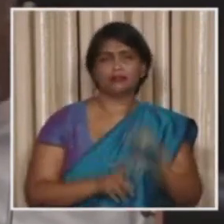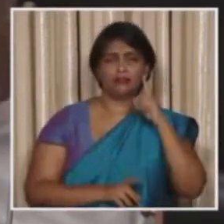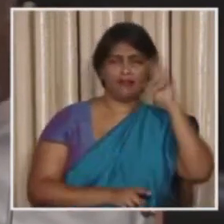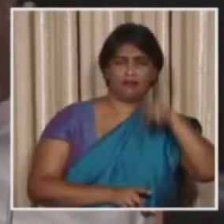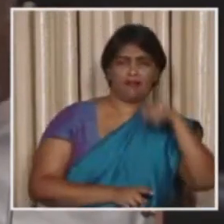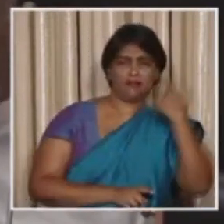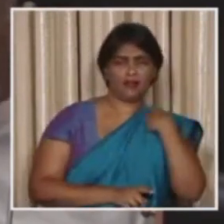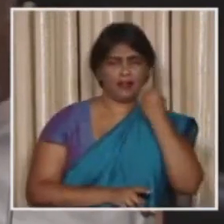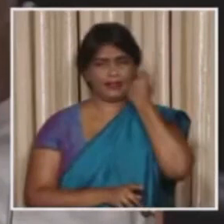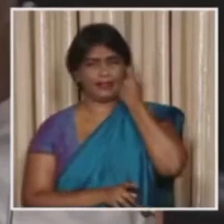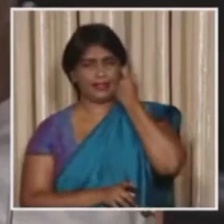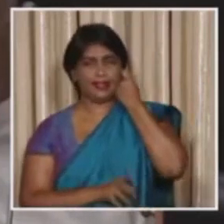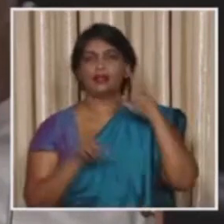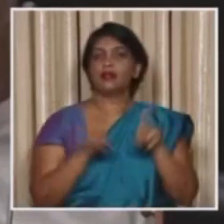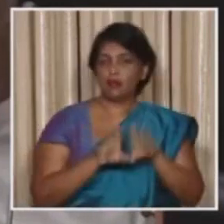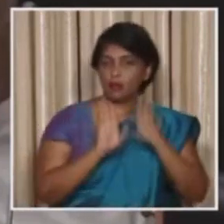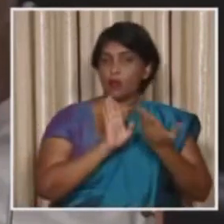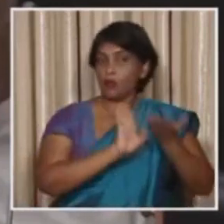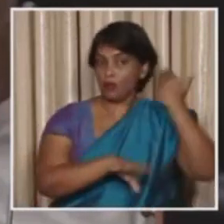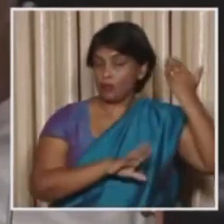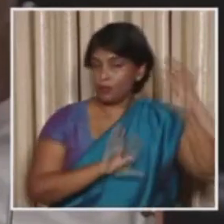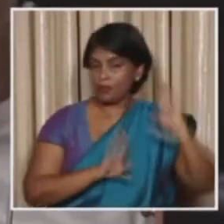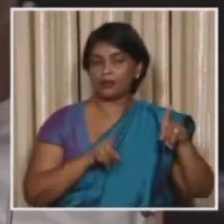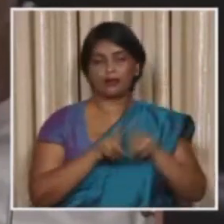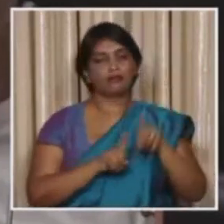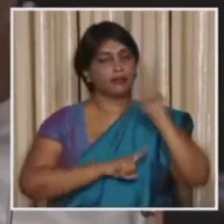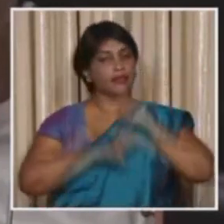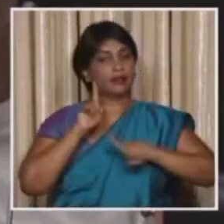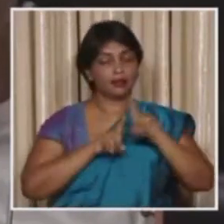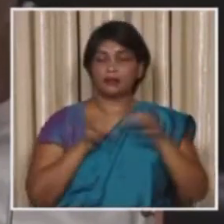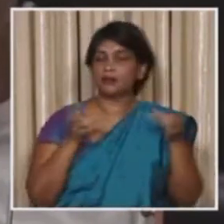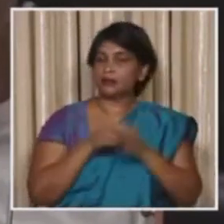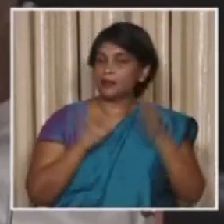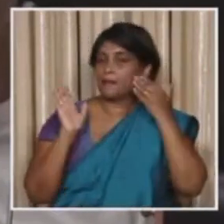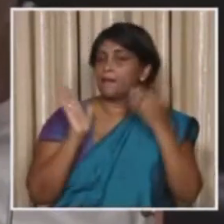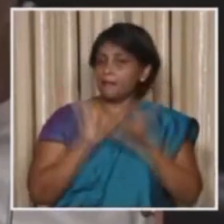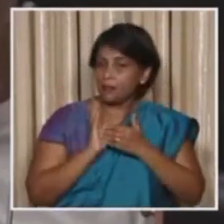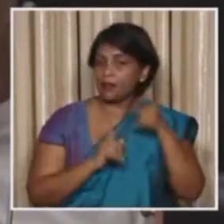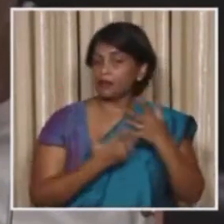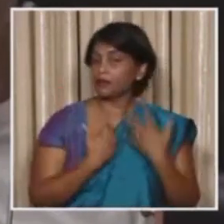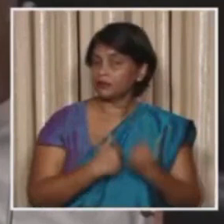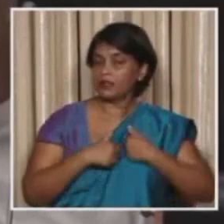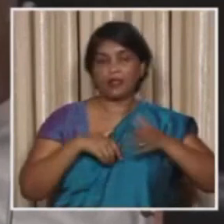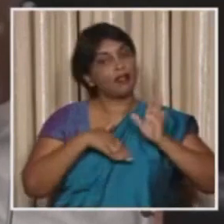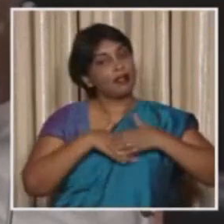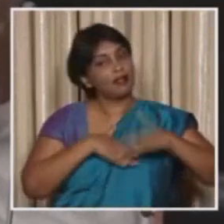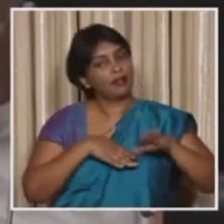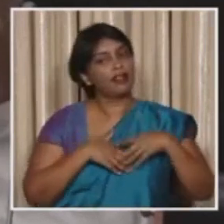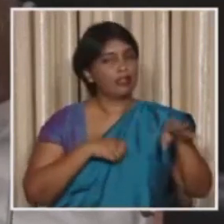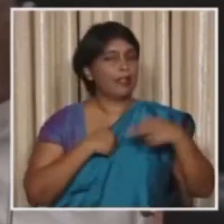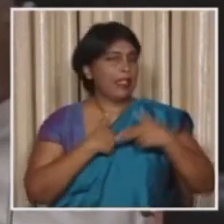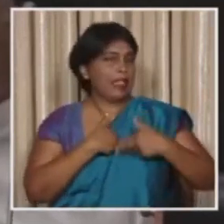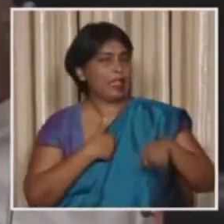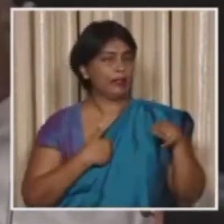අවිශ්වාසයේ හිතේ තියාගෙන. අතීතයේ පැවති යම් යම් සර්වපාක්ෂික සමුළු පිළිබඳ ඔවුන් ලබා ඇති අත්දැකීම් ඊට හේතු